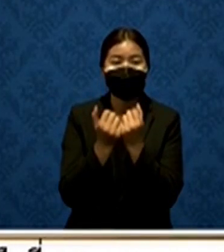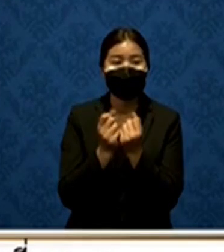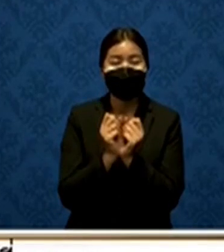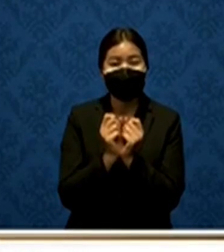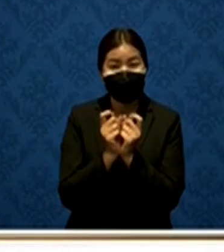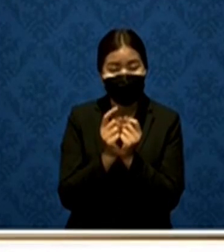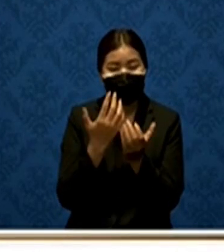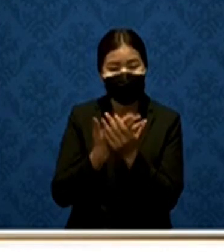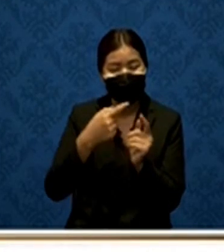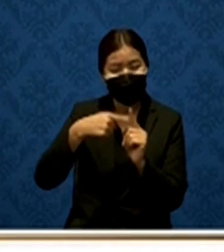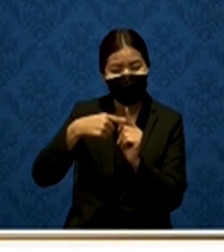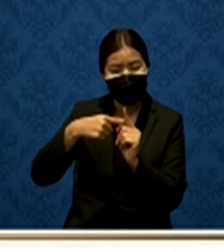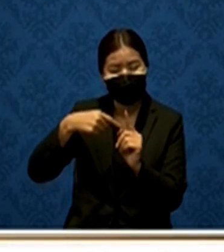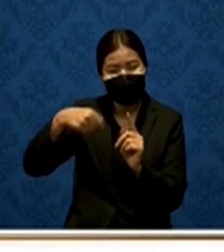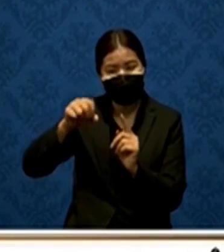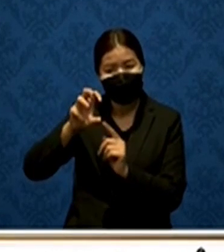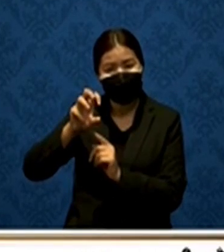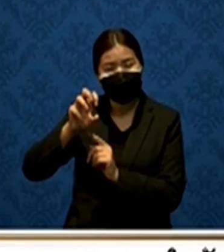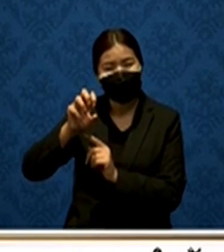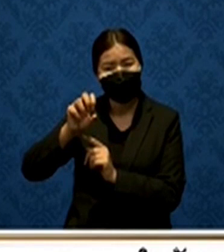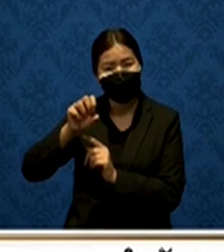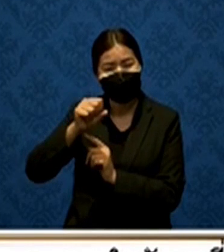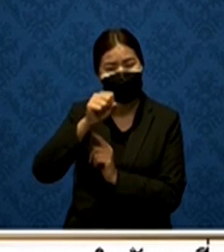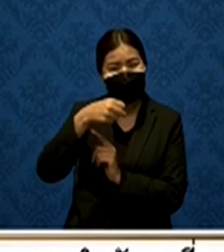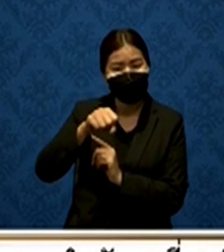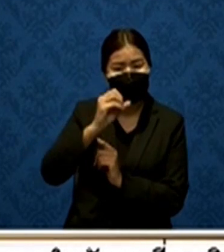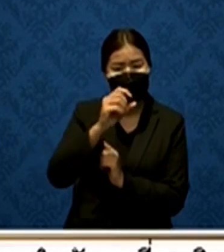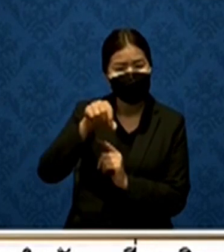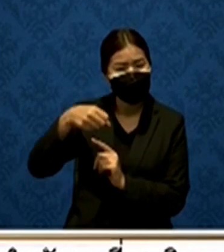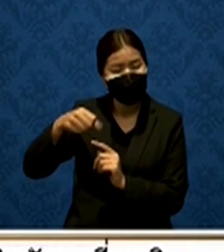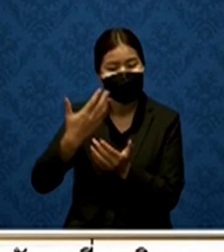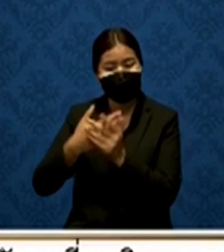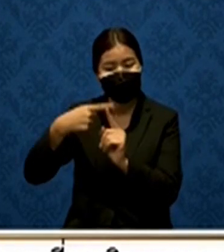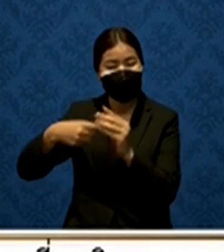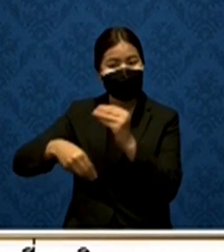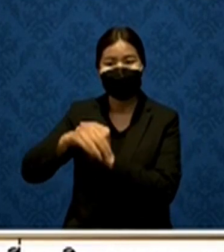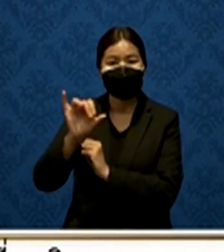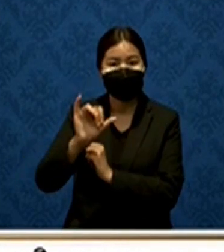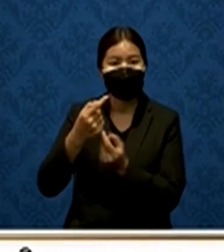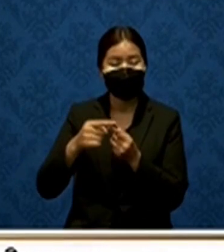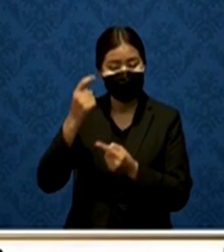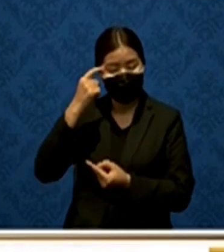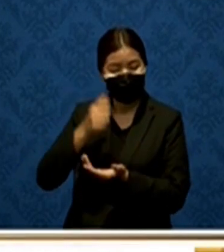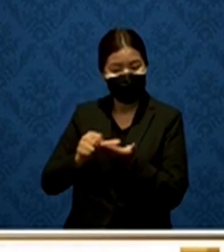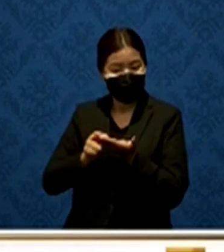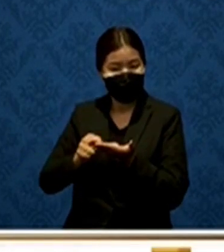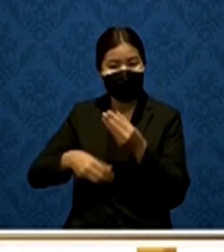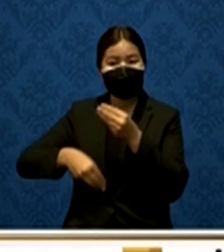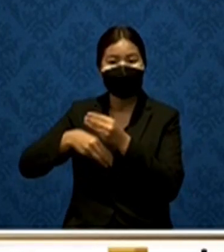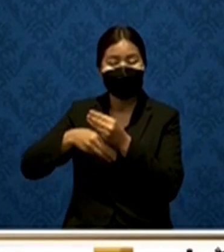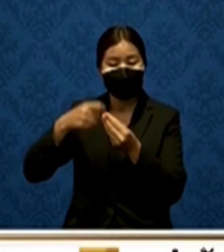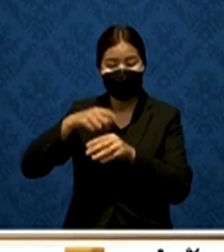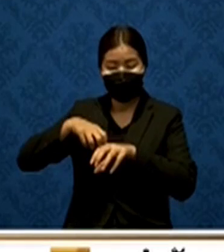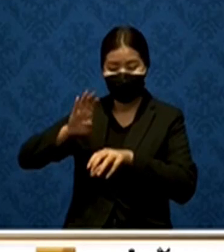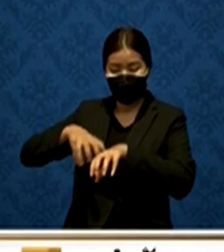ขาวบอกวาจะขึ้น 10 ตั 20 สตังยังไม่ได้มีการปรับขึนราคาแต่เขามีการปรับระบบการป่หจัดการ